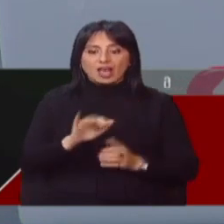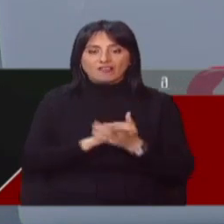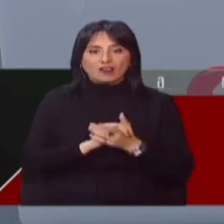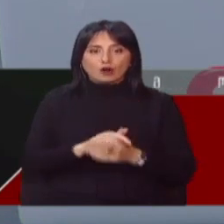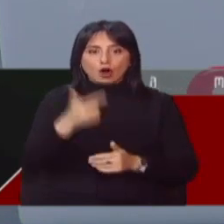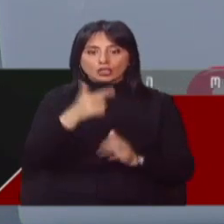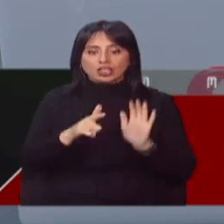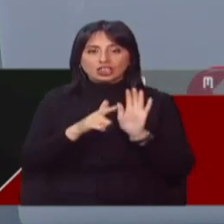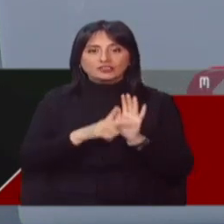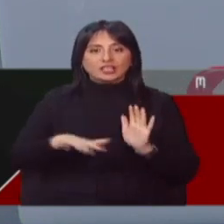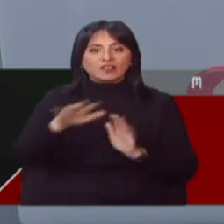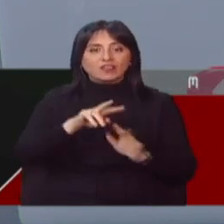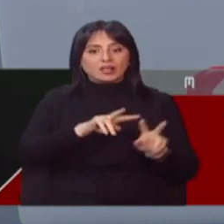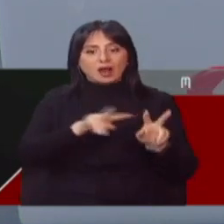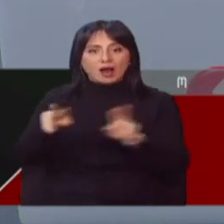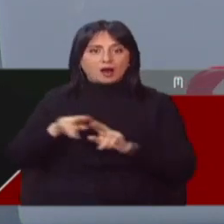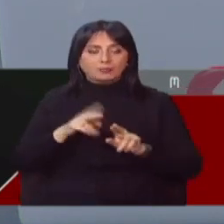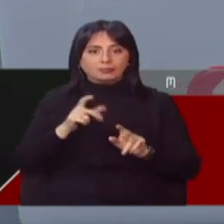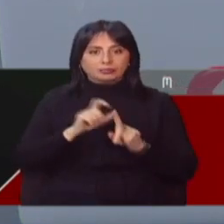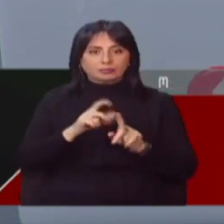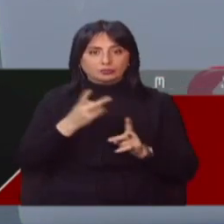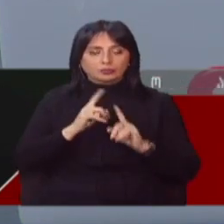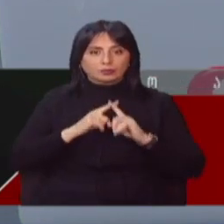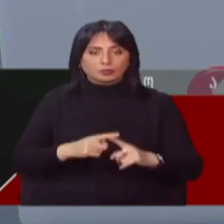ევროკავშირის 27-ვე ქვეყნის ლიდერთა თანხმობა სჭირდება.